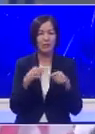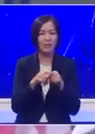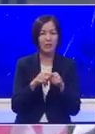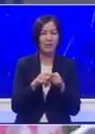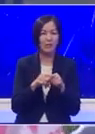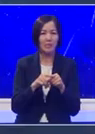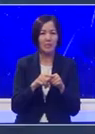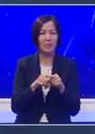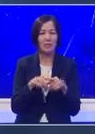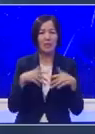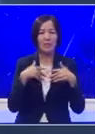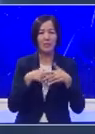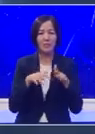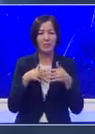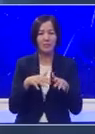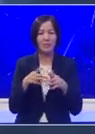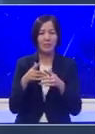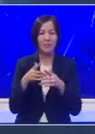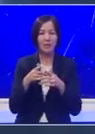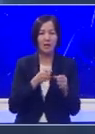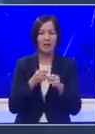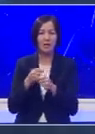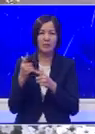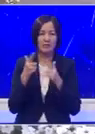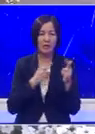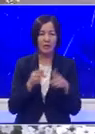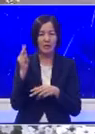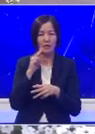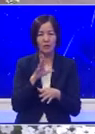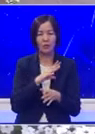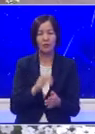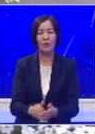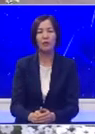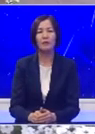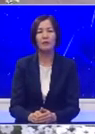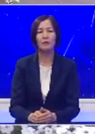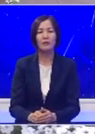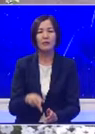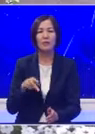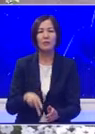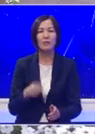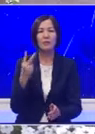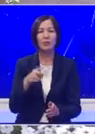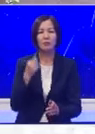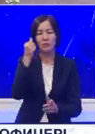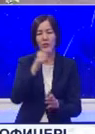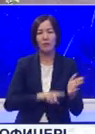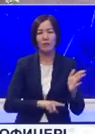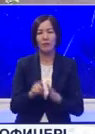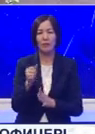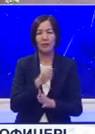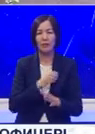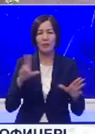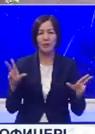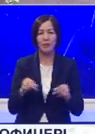сипаттамаларын, саптық және атыс даярлығының негіздерін меңгерді. Бұған дейін 2020 жылдан бері бұл әскери ант тек